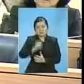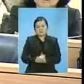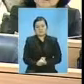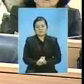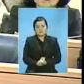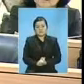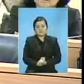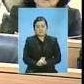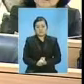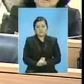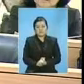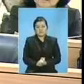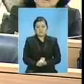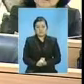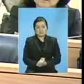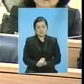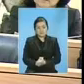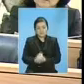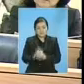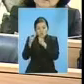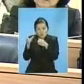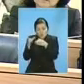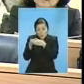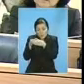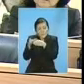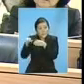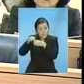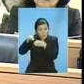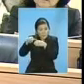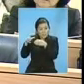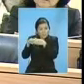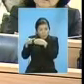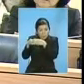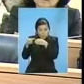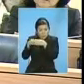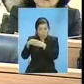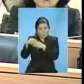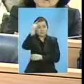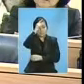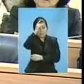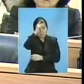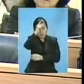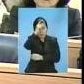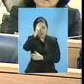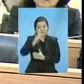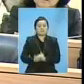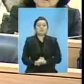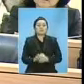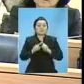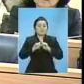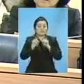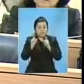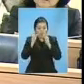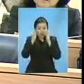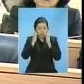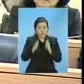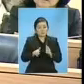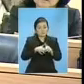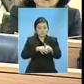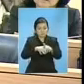ยซึ่งเป็นคนกลุ่มเล็กๆของชนชาติเยอรมันแต่ว่าประชาชนนั้น